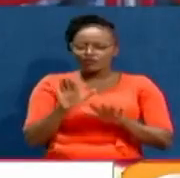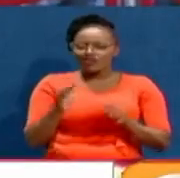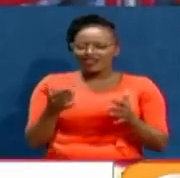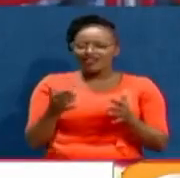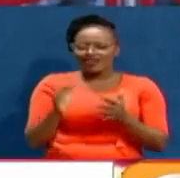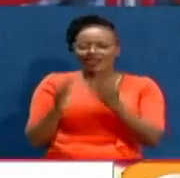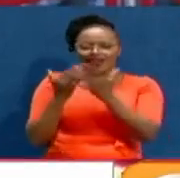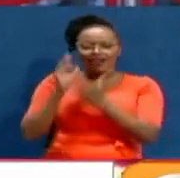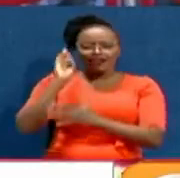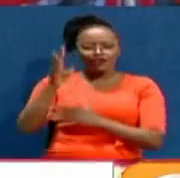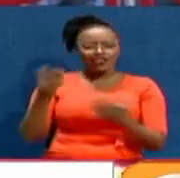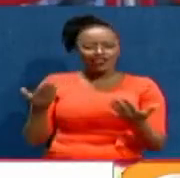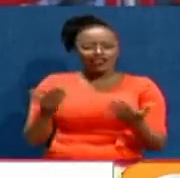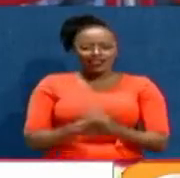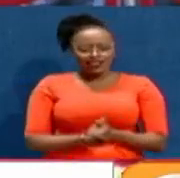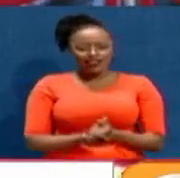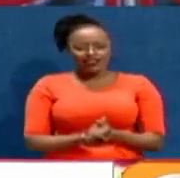Mos, tutafika tu.